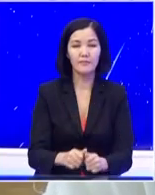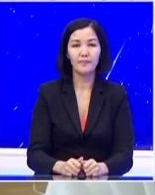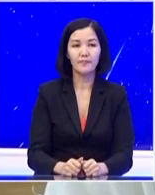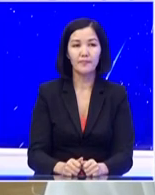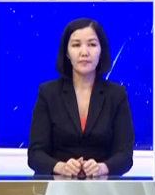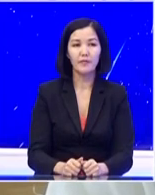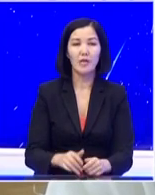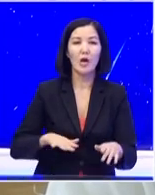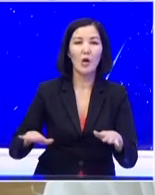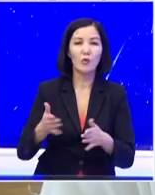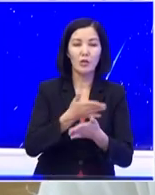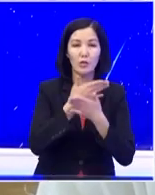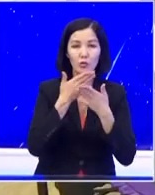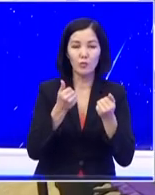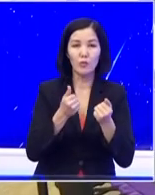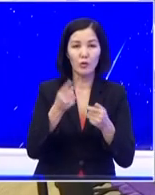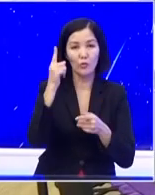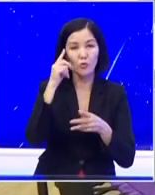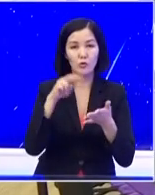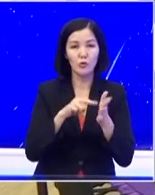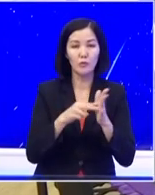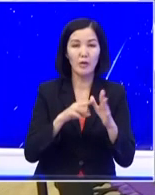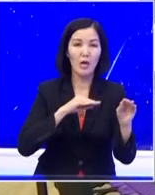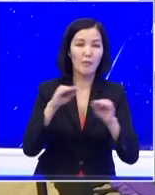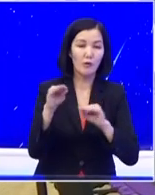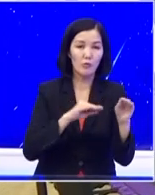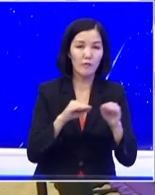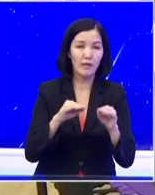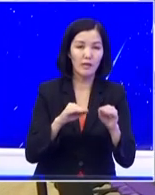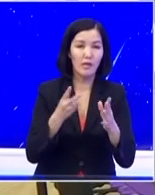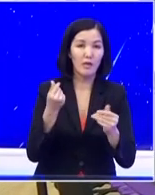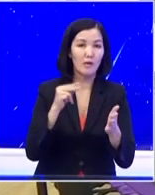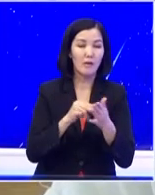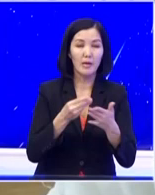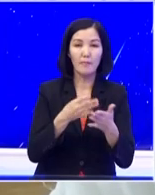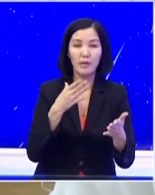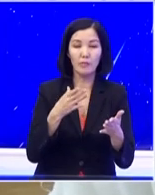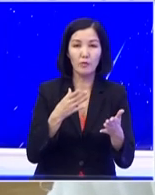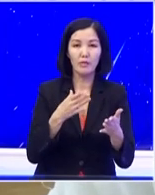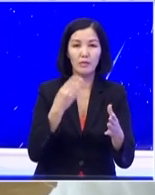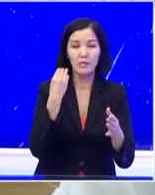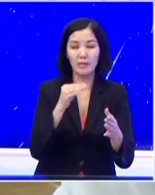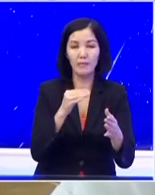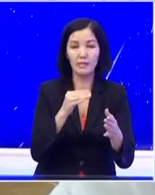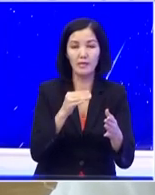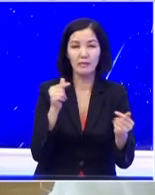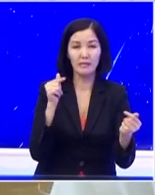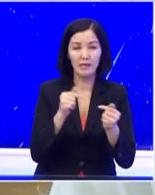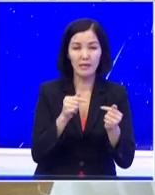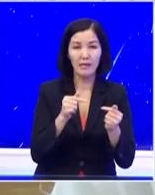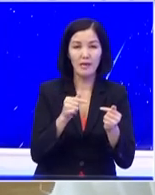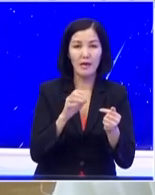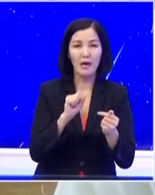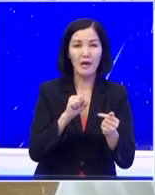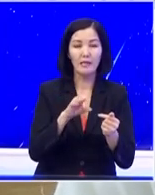жоқ болғандықтан ошақты ашу ой келді. Қондырғыларының бағасы қымбат болғандықтан сапасына сай адам